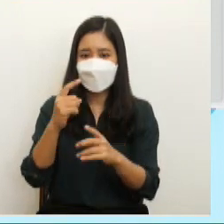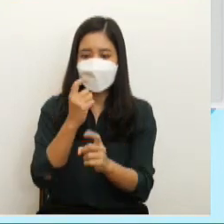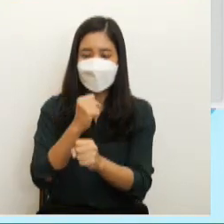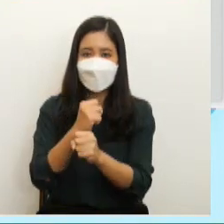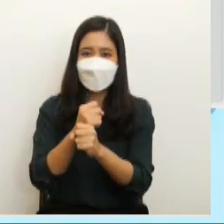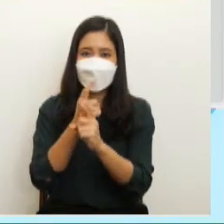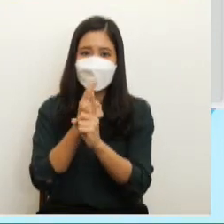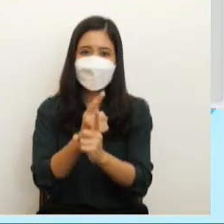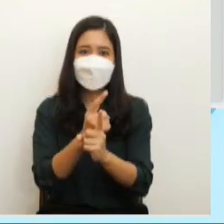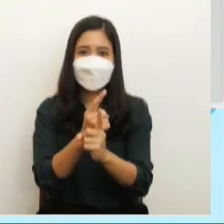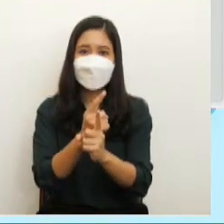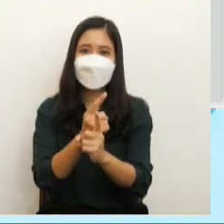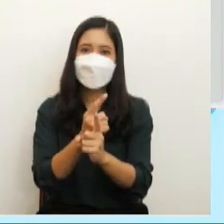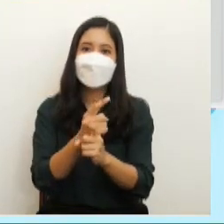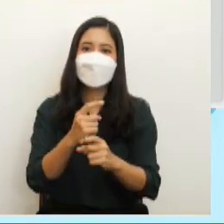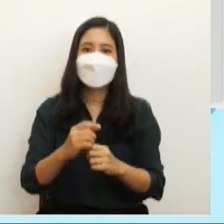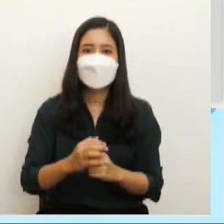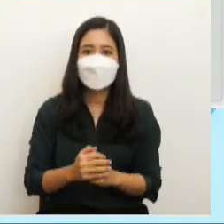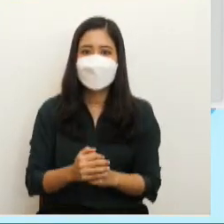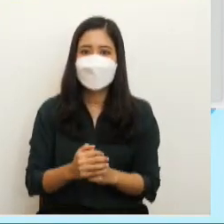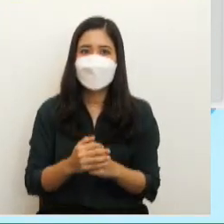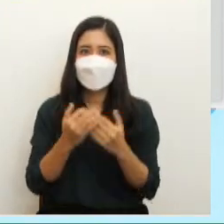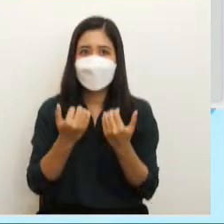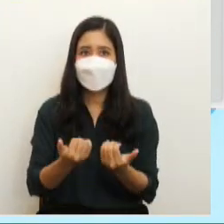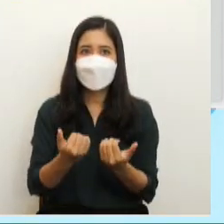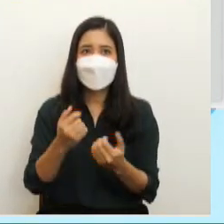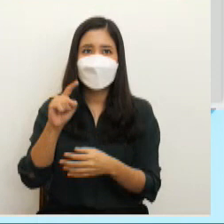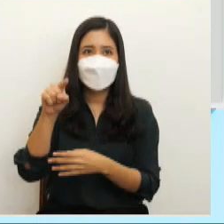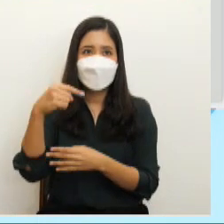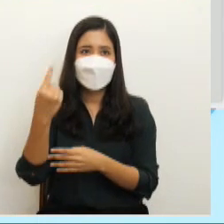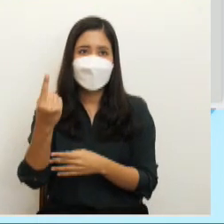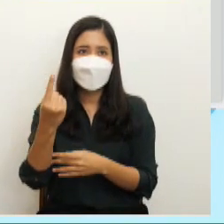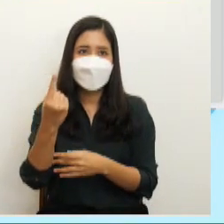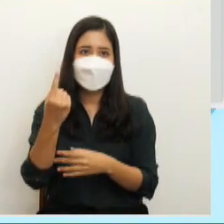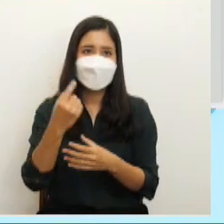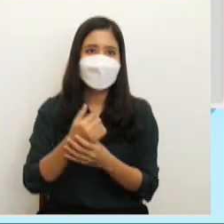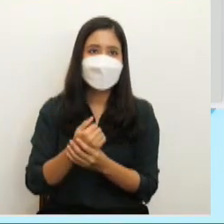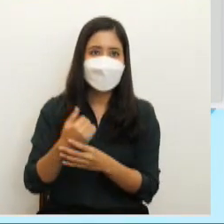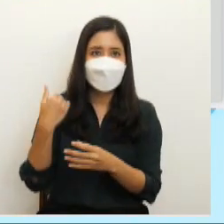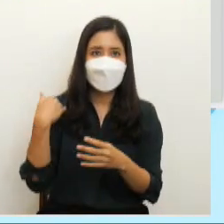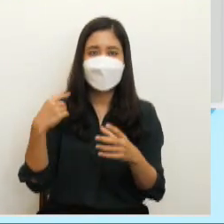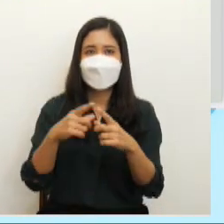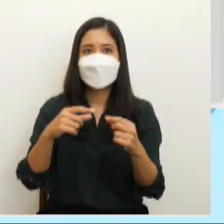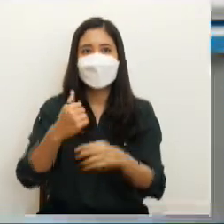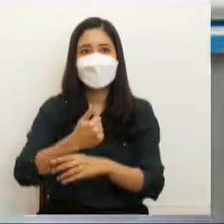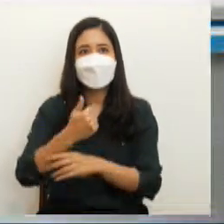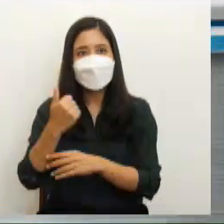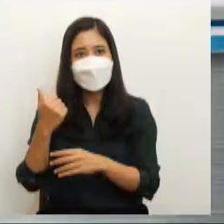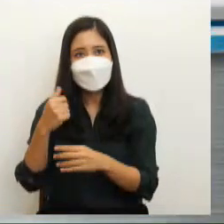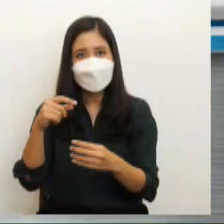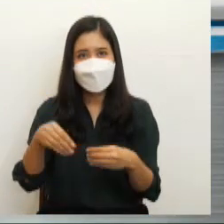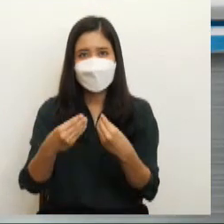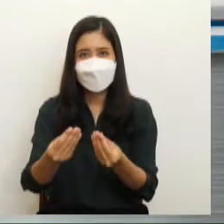การศึกษาทางไกลไปก่อนนะครับอย่างน้อยก็ใน30วันนี้นะครับตามประกาศของเขาก็30วันก็คือ28มิถุนายนถึง27กรกฎาคม